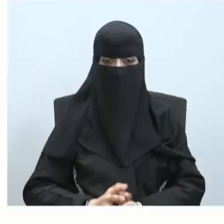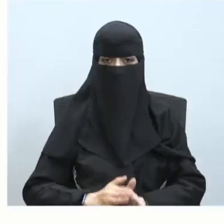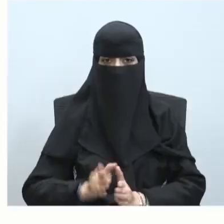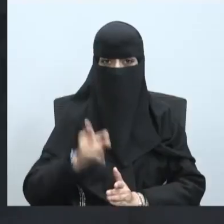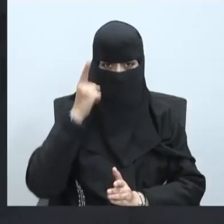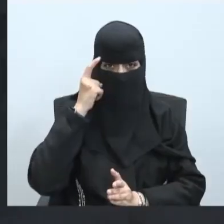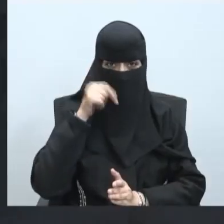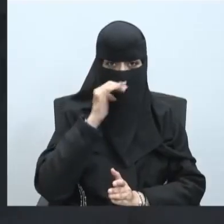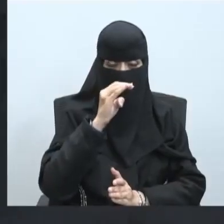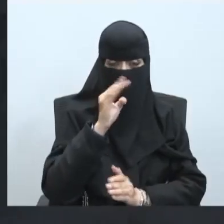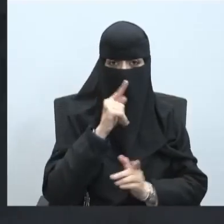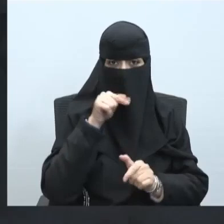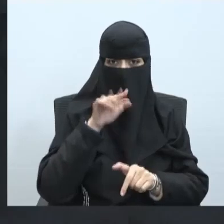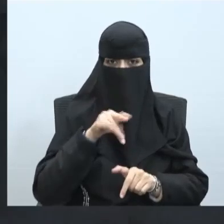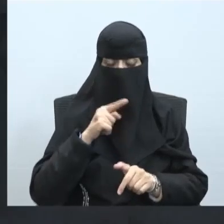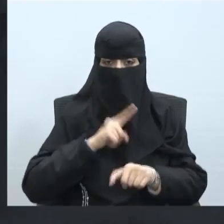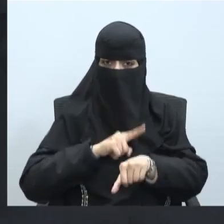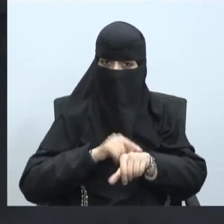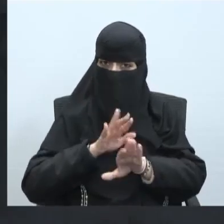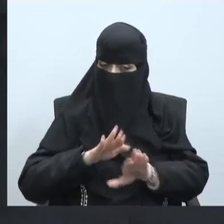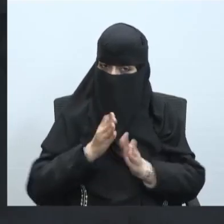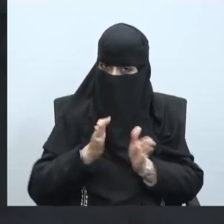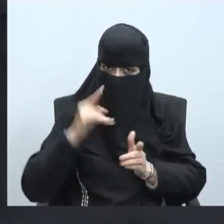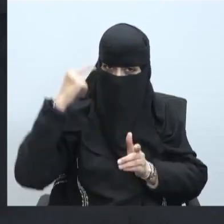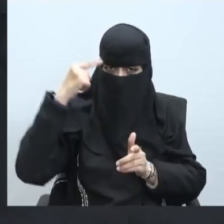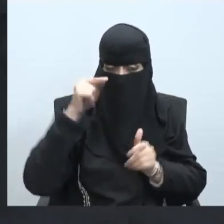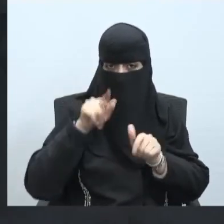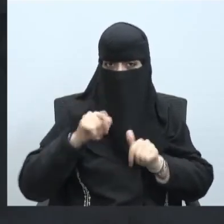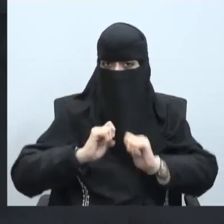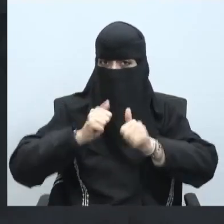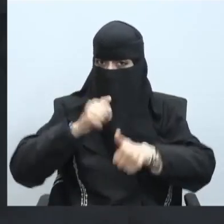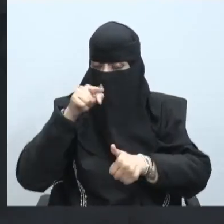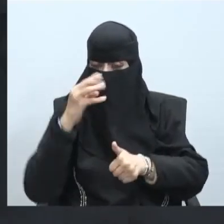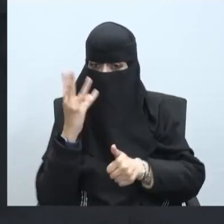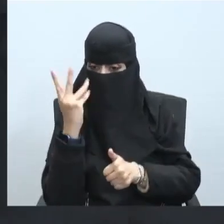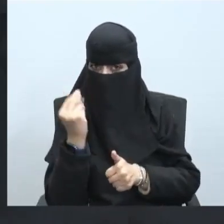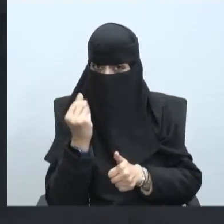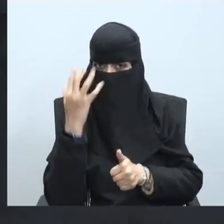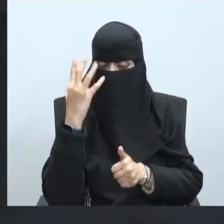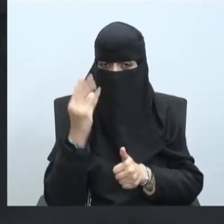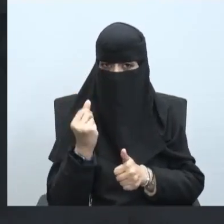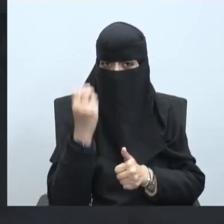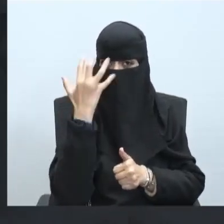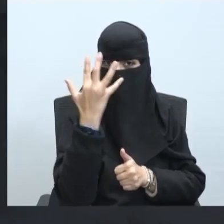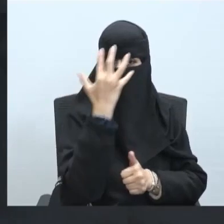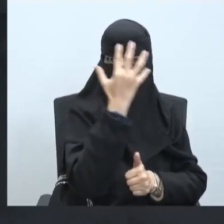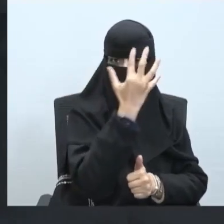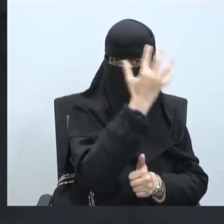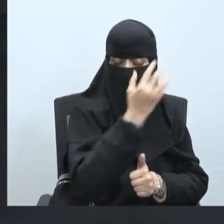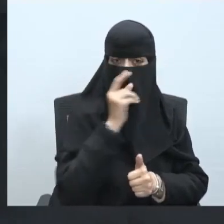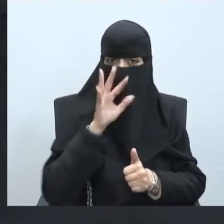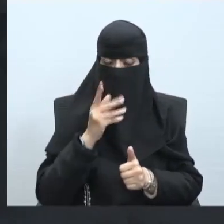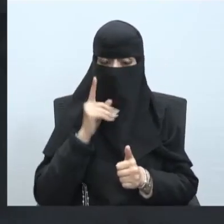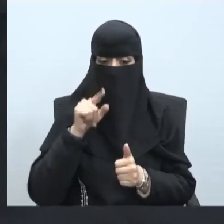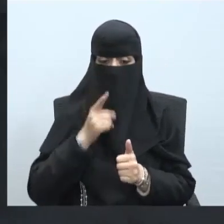هاي مبدعين اعطيناكم الوقت الكافي بارك الله فيكم هل استطعتم ان تعدوا بالخ بارك الله فيكم اذا